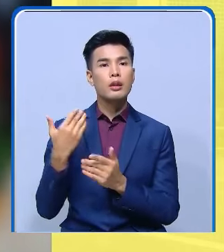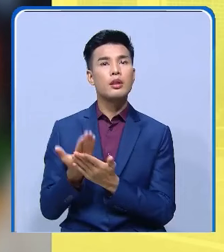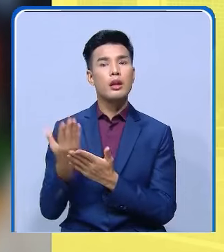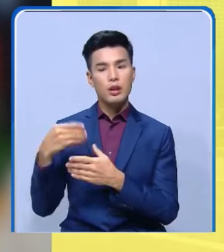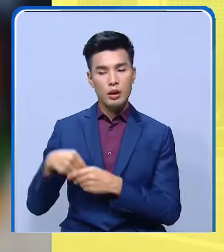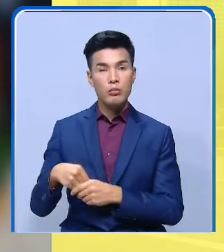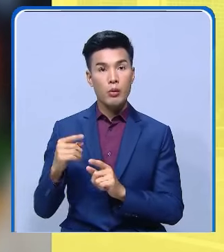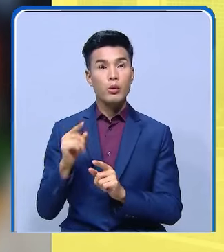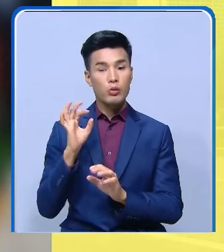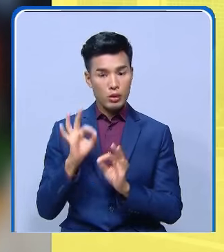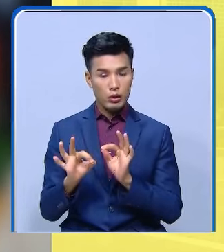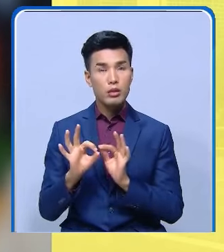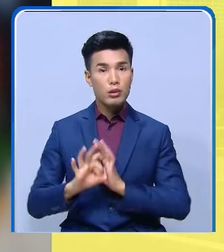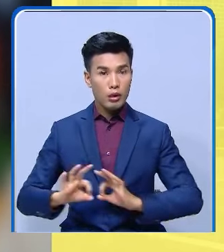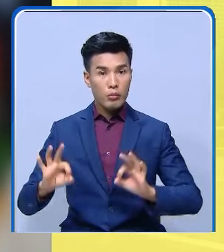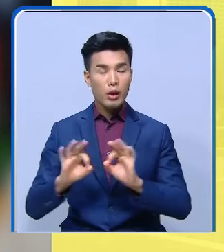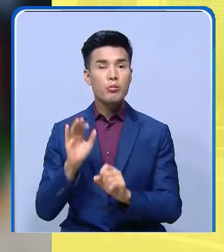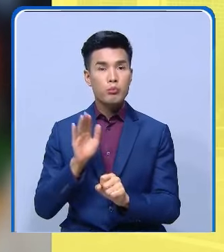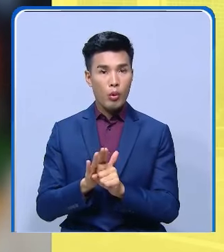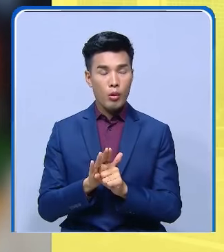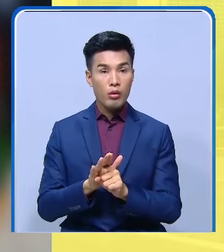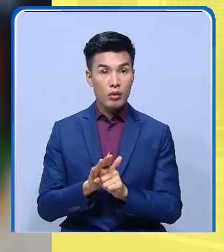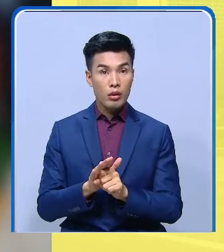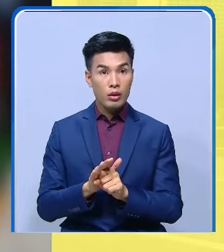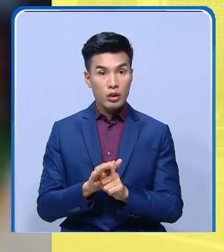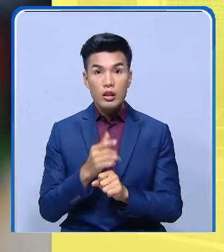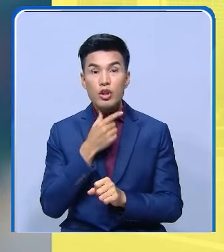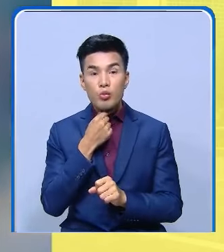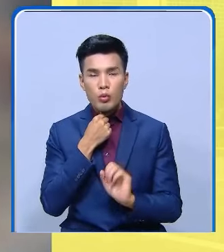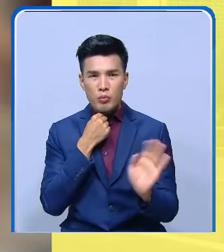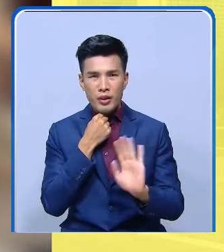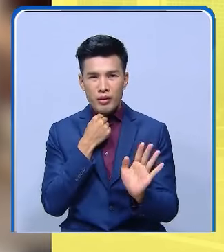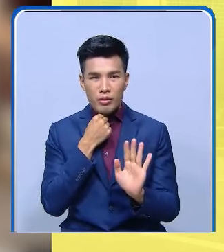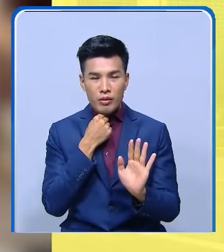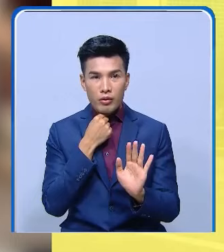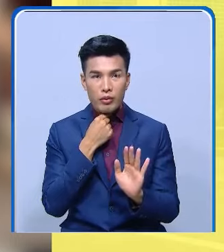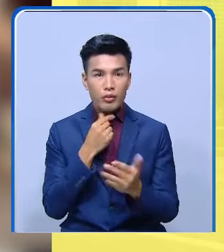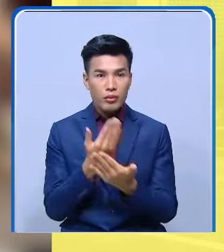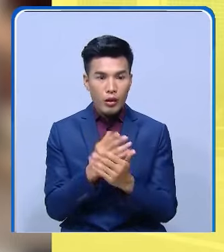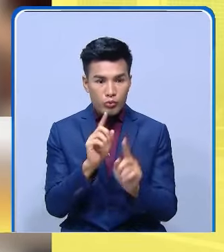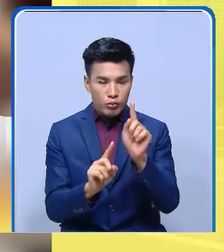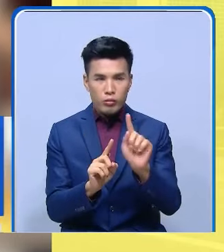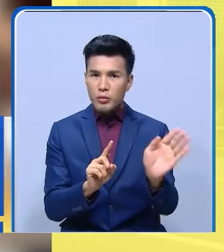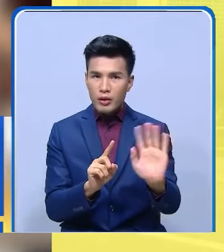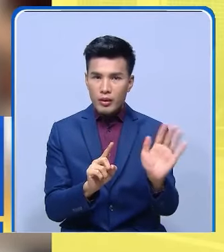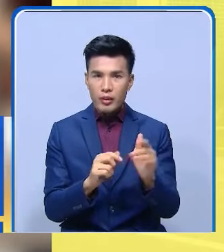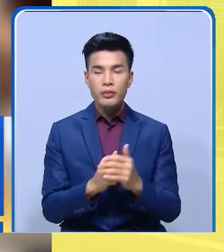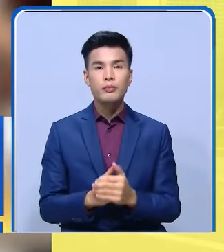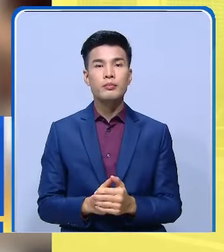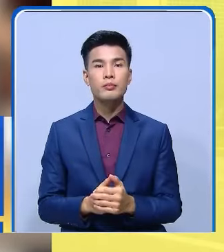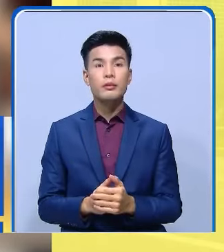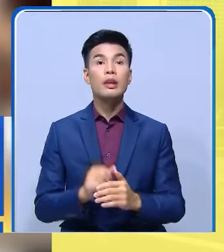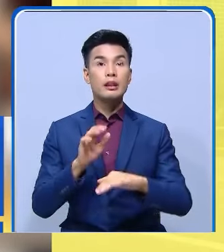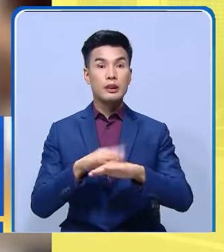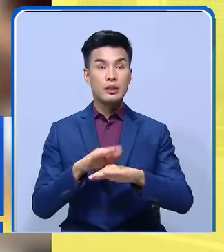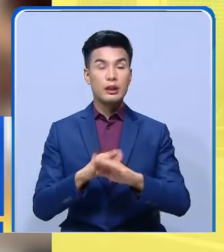ช้จ่ายในสิ่งที่จำเป็นเท่านั้นไม่ใช่สิ่งที่เป็นโลกะวัชชะแบบนี้อย่างเช่นการเทรดหุ้นเนี่ยนะคะ ค่ะก็อยากจะเตือนพระ